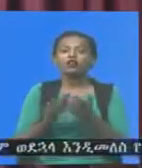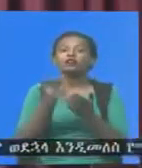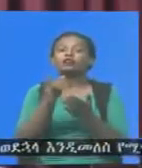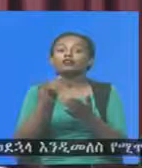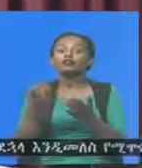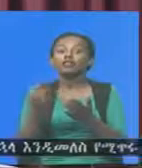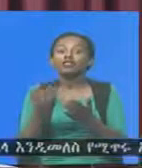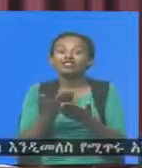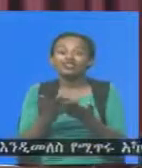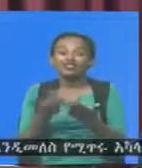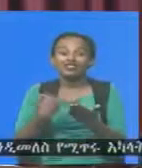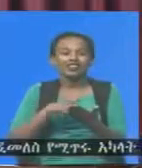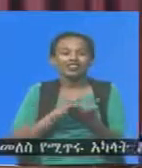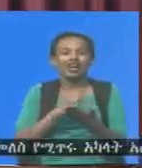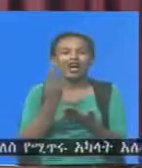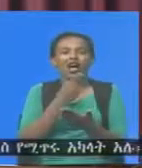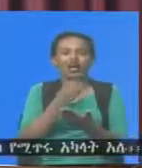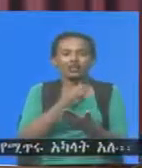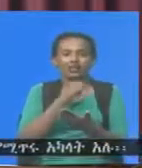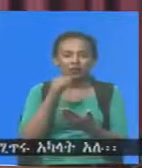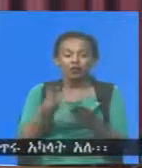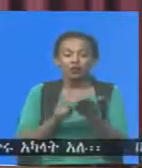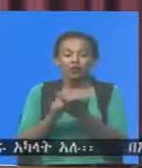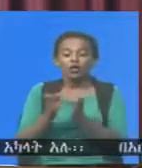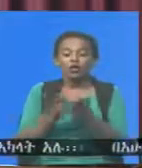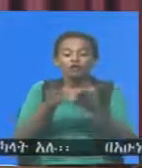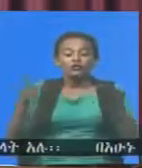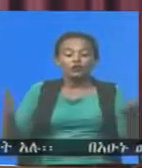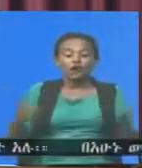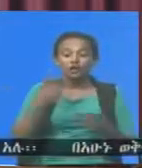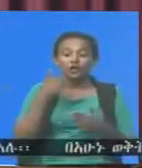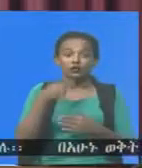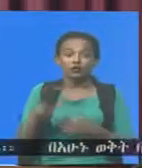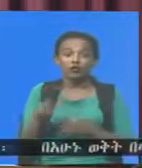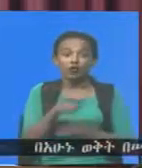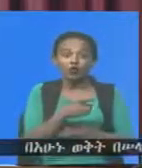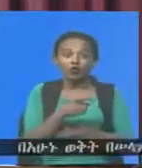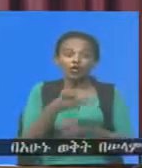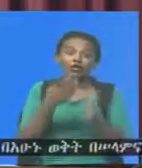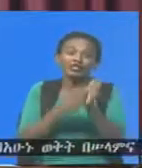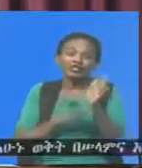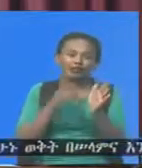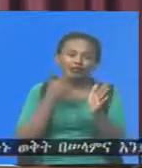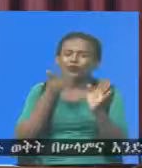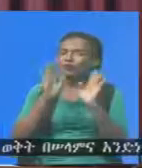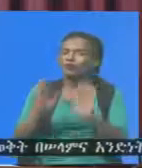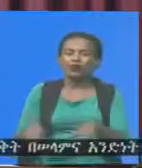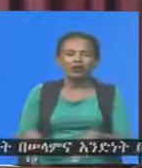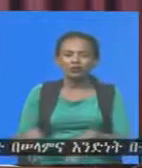አሻጥር ግለኛ አይጠቅመንም። ዲሞክራሲ ይስፋ ያልን ስለሆነ ይቅርታ ብለን መተውን ይመረጥ